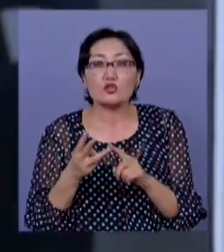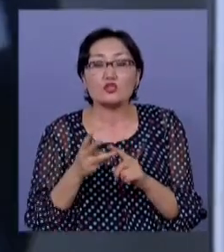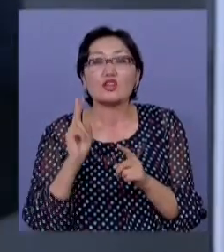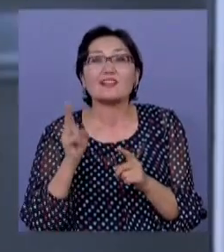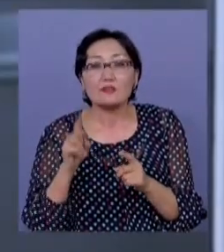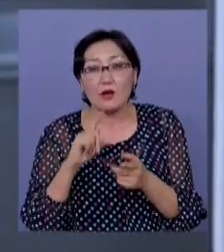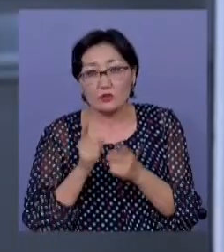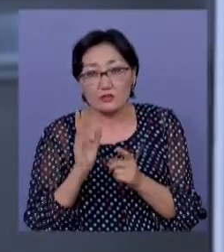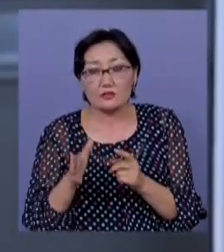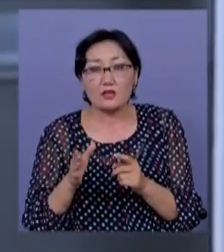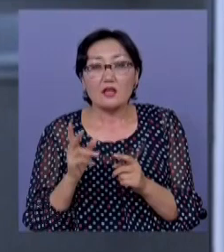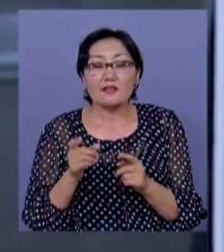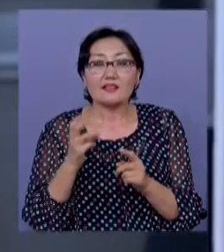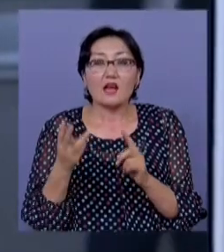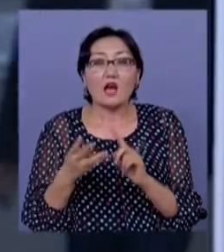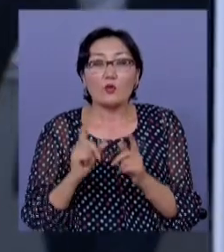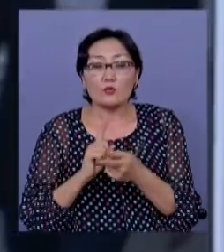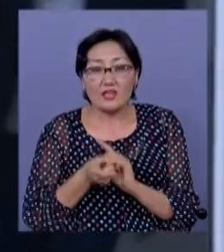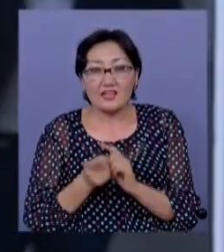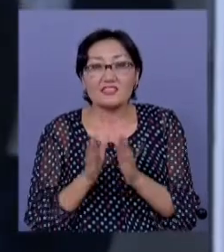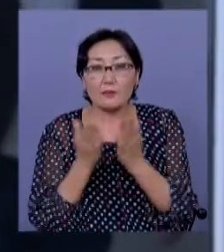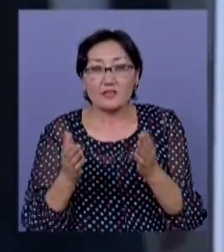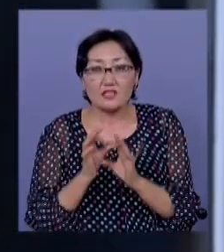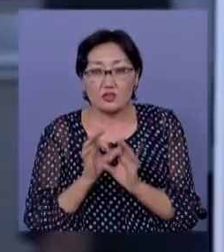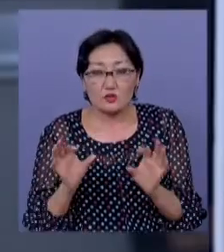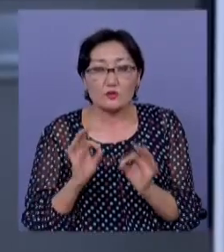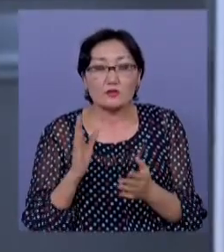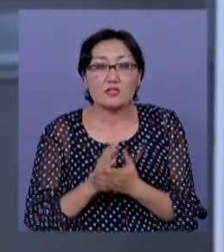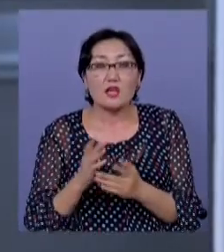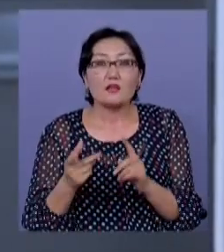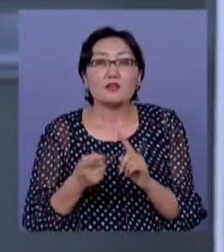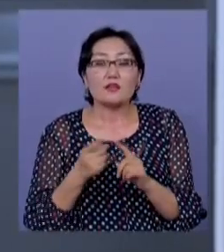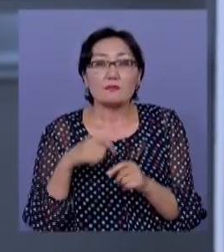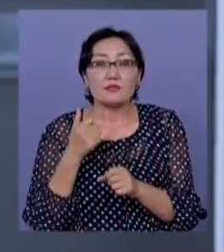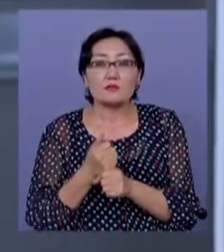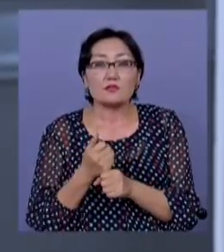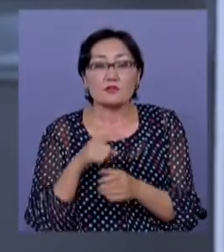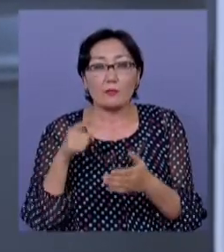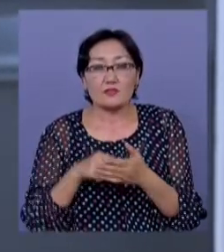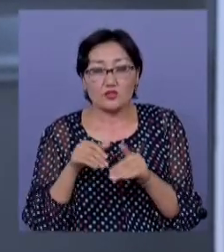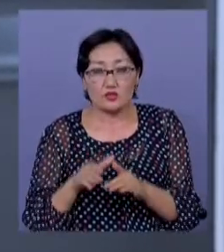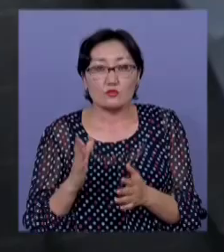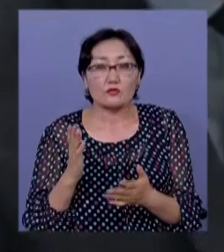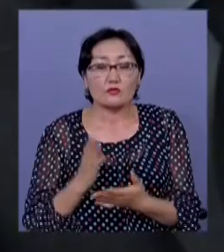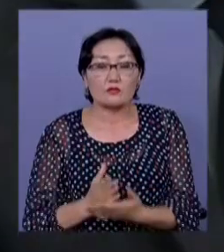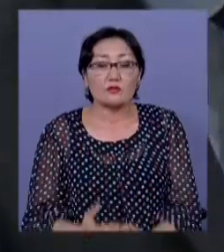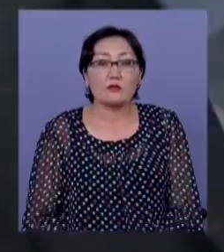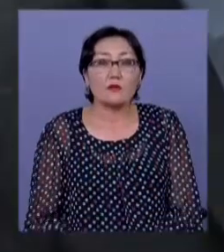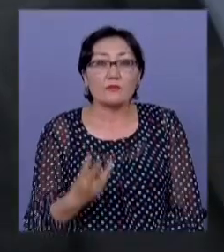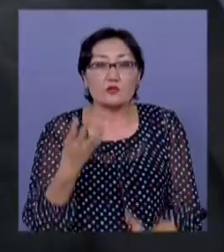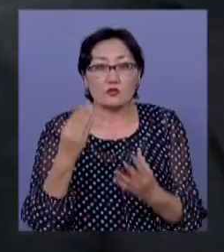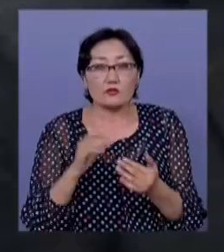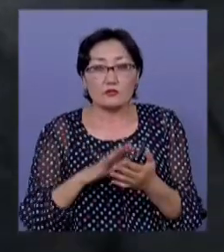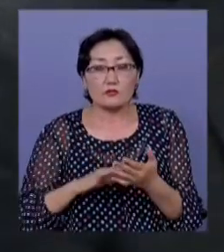аударады, содан аударған кітаптарды насихаттау. Сондықтан ең бірінші осын мәселен басын шешіп алу керек. Үш күнге